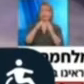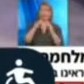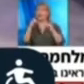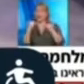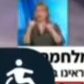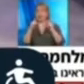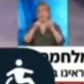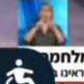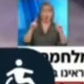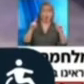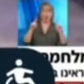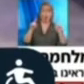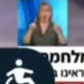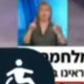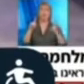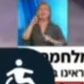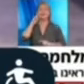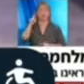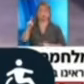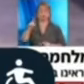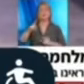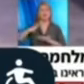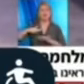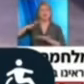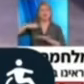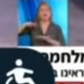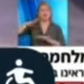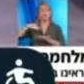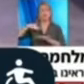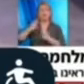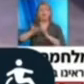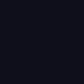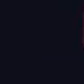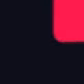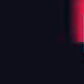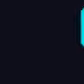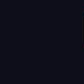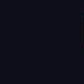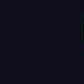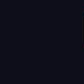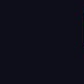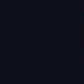ידיעות הצטברו עוד הרבה לפני יום שישי. כן,